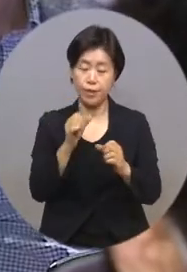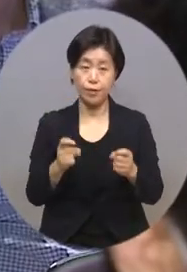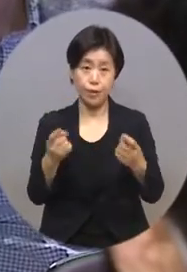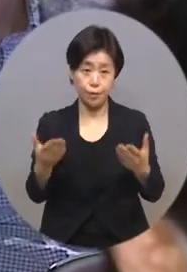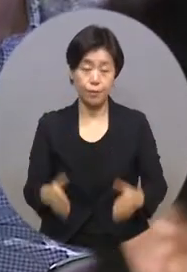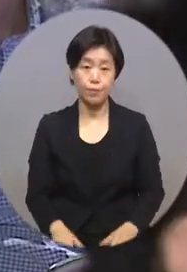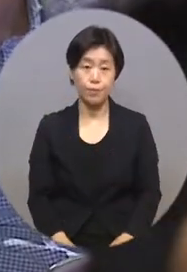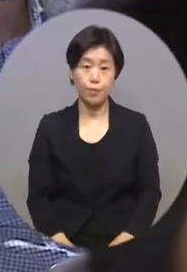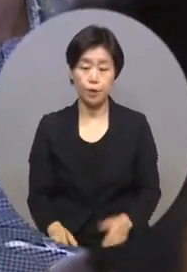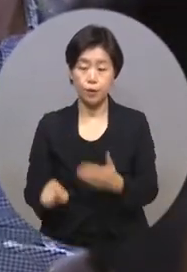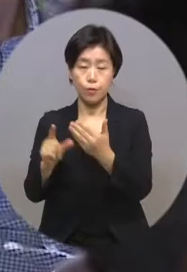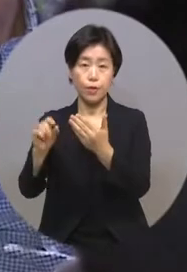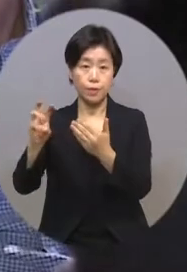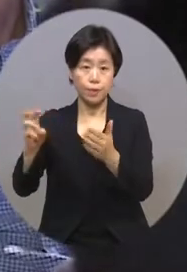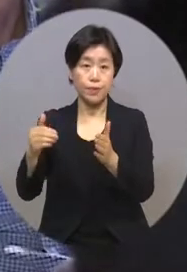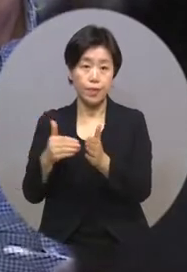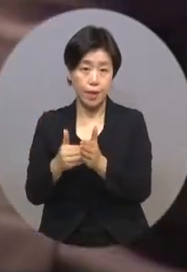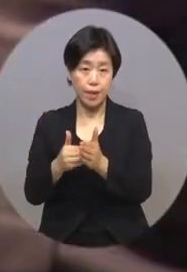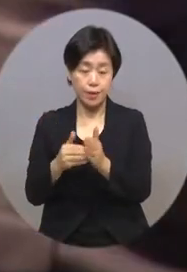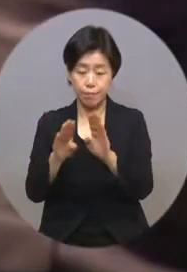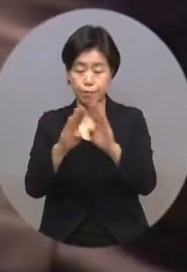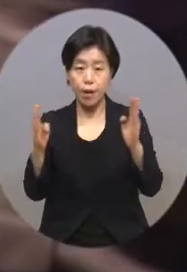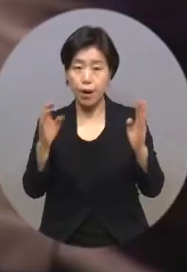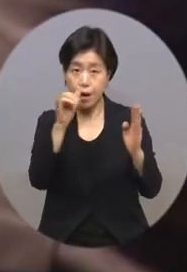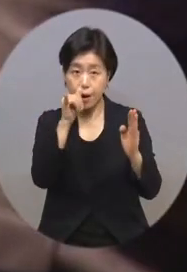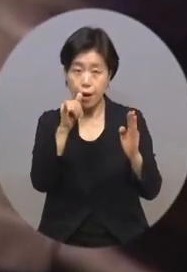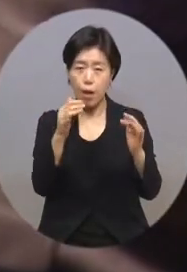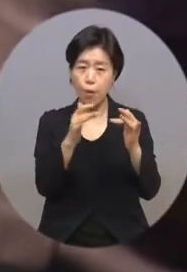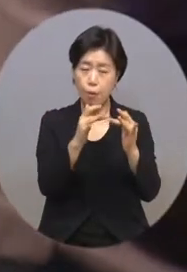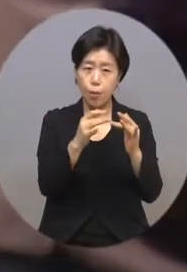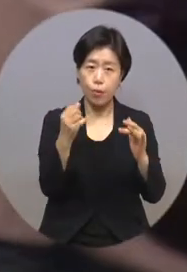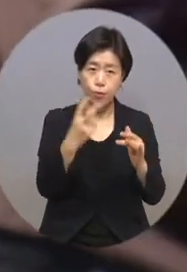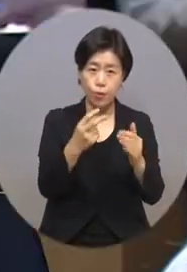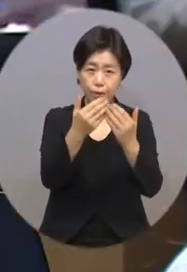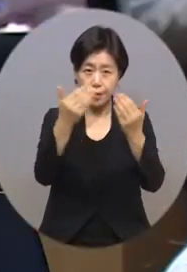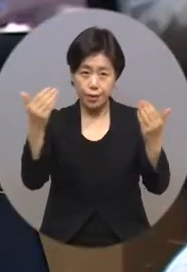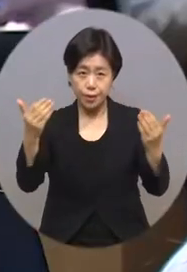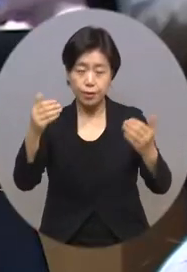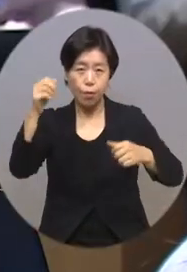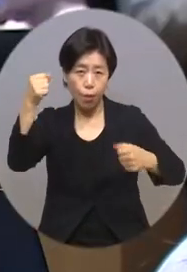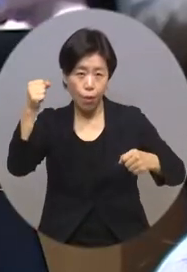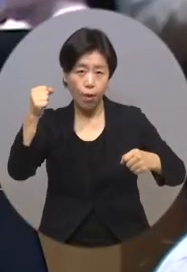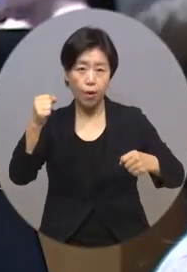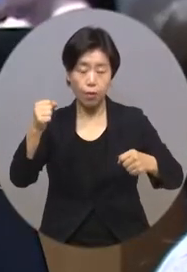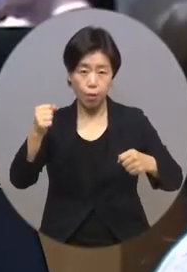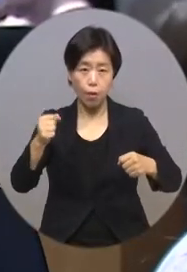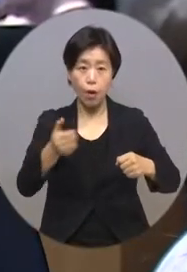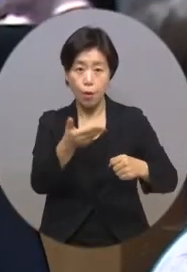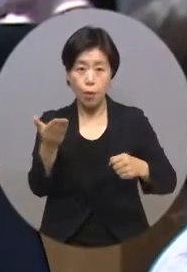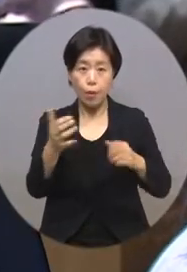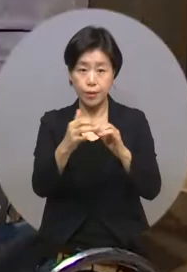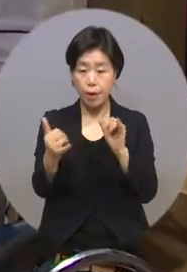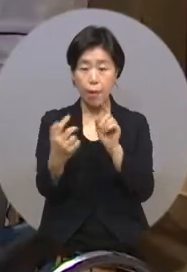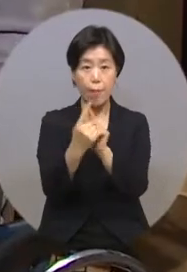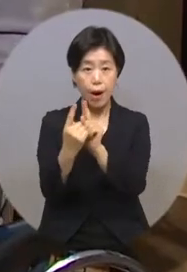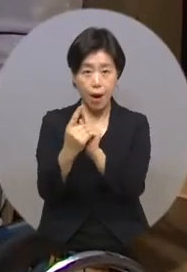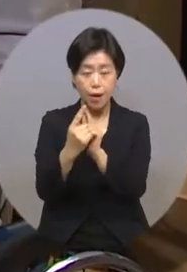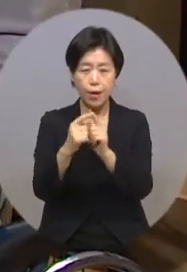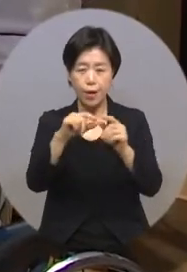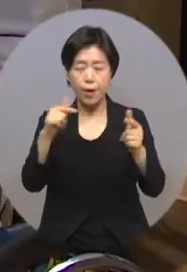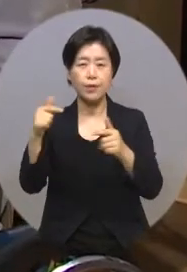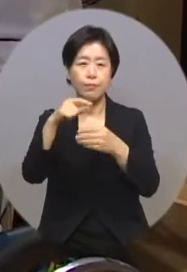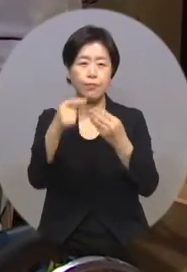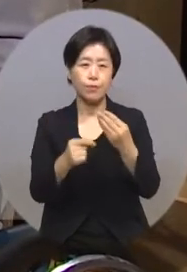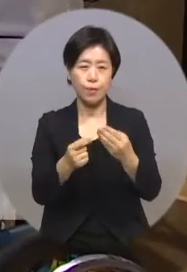오는 30일까지 열리는 이번 행사에서는 온라인을 비롯해 전시, 공연 등 대중과 호흡하는 다채로운 프로그램이